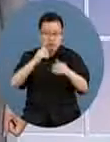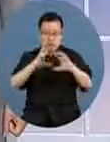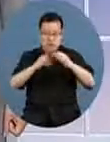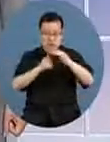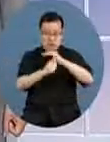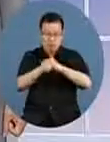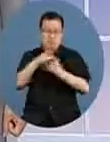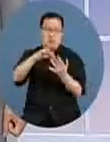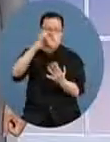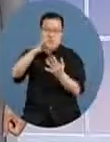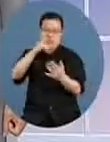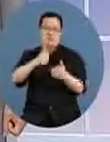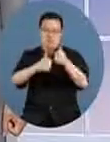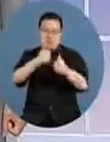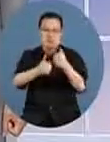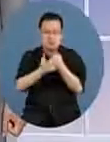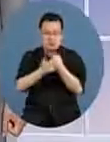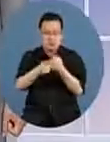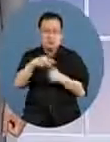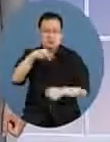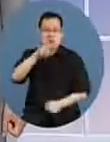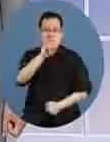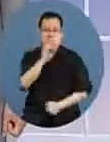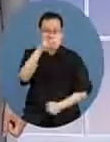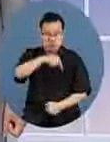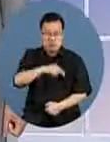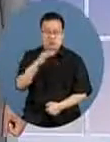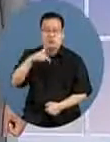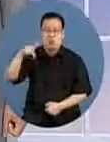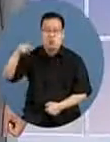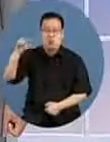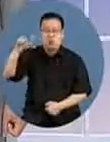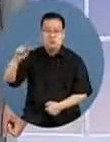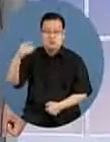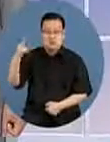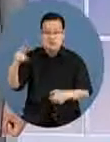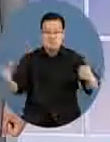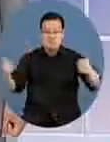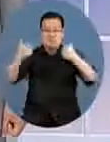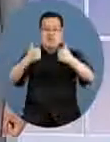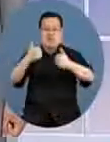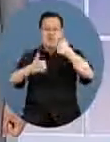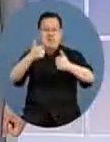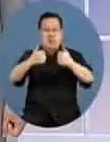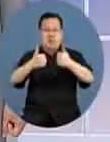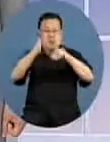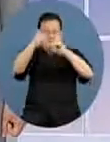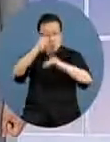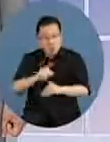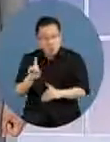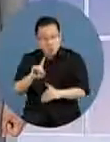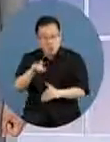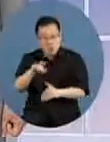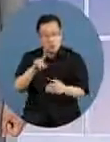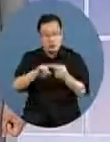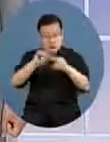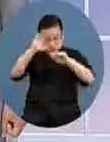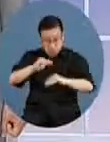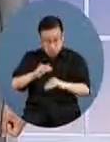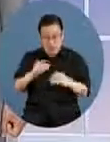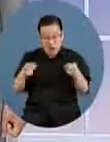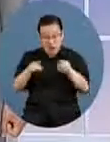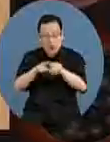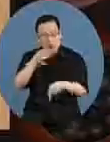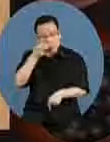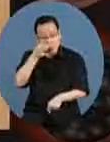대회입니다. 네. 네, 그 대회에서 서봉수 9단 대 고근태 7단이 맞붙었습니다. 과연 어떤 바둑 보여줄지 지금부터 함께